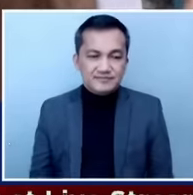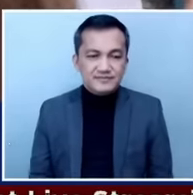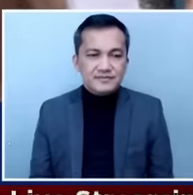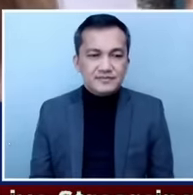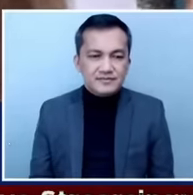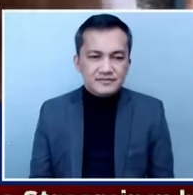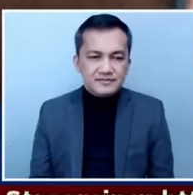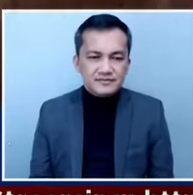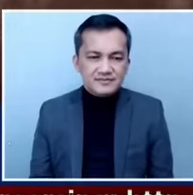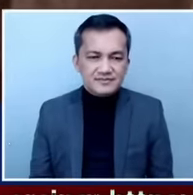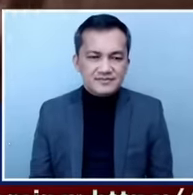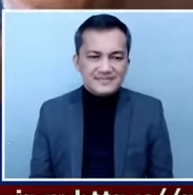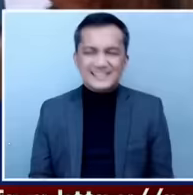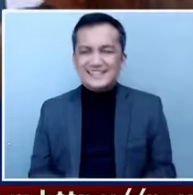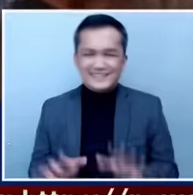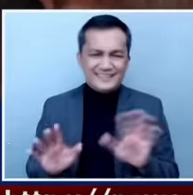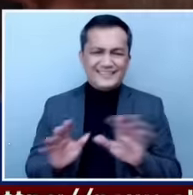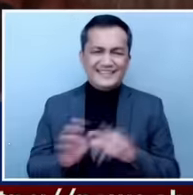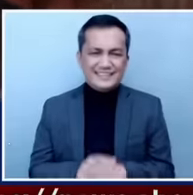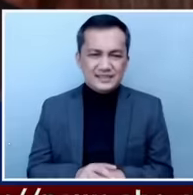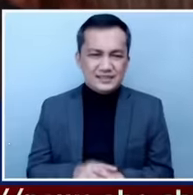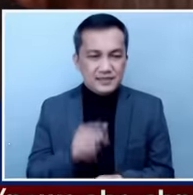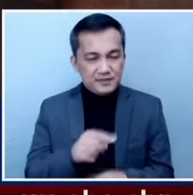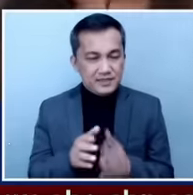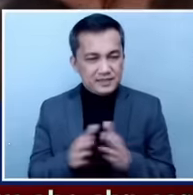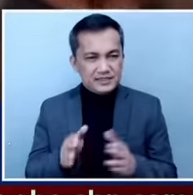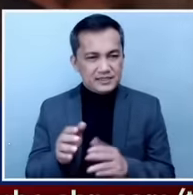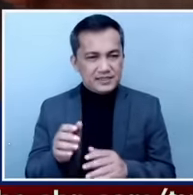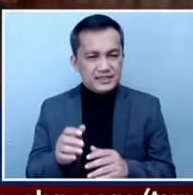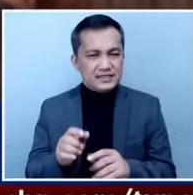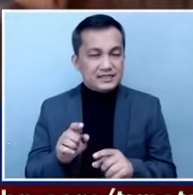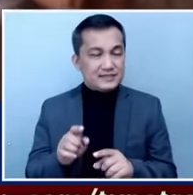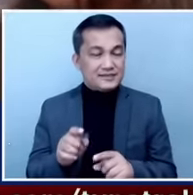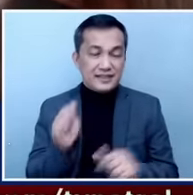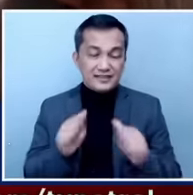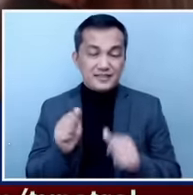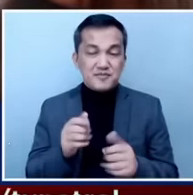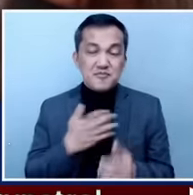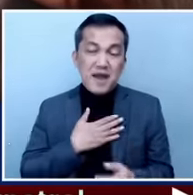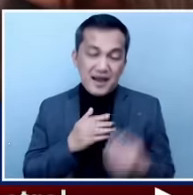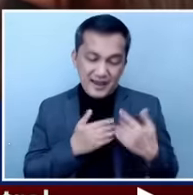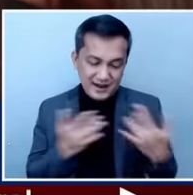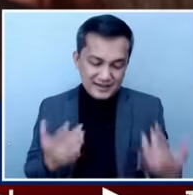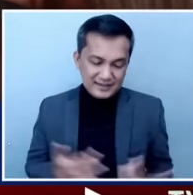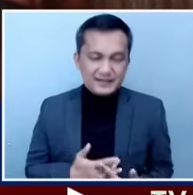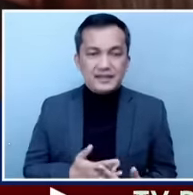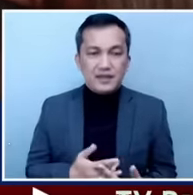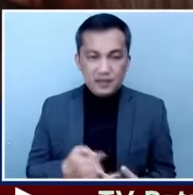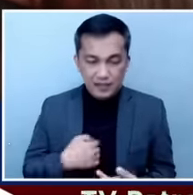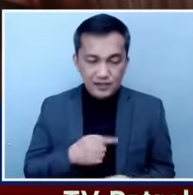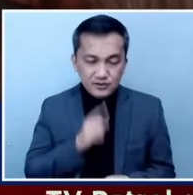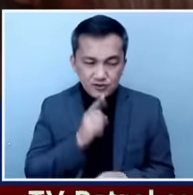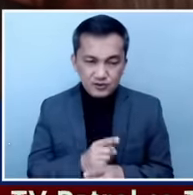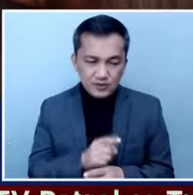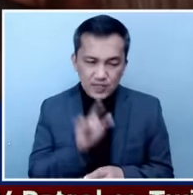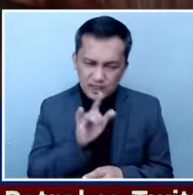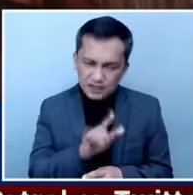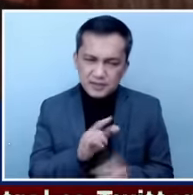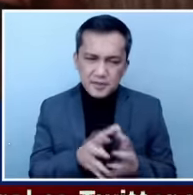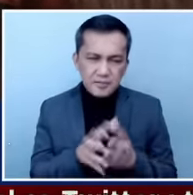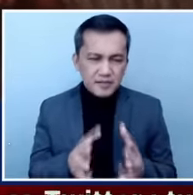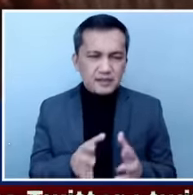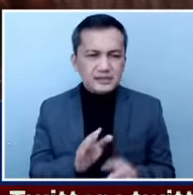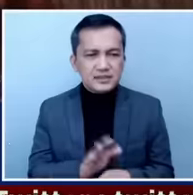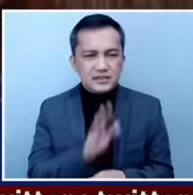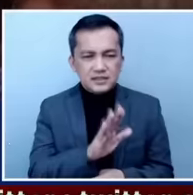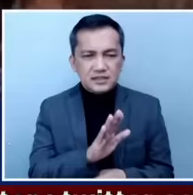want to start a fan war. Please, no. She's the biggest star in my heart. I genuinely love that that's so much of